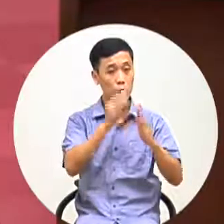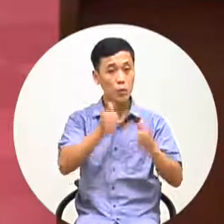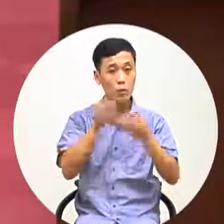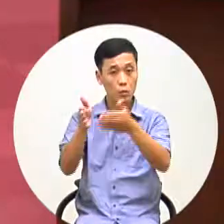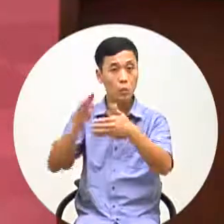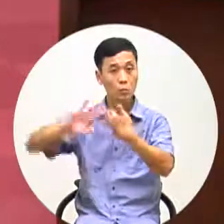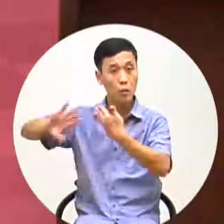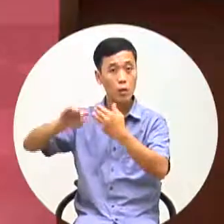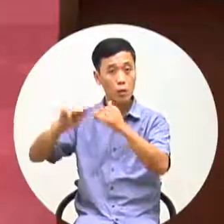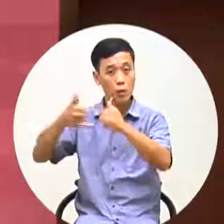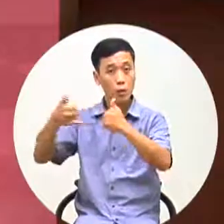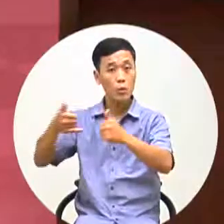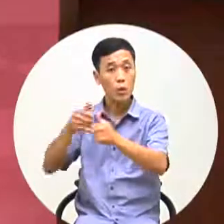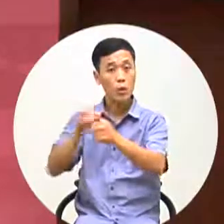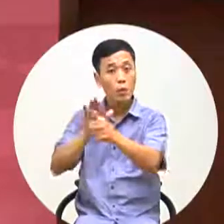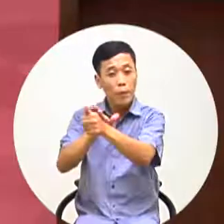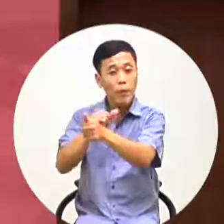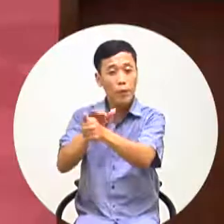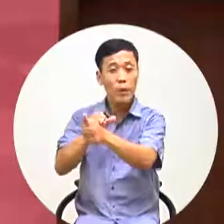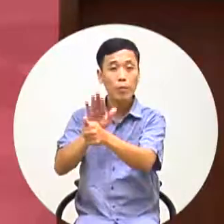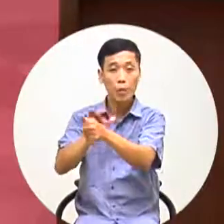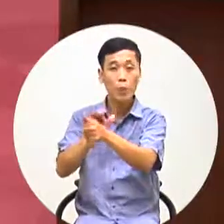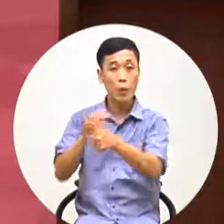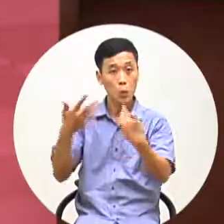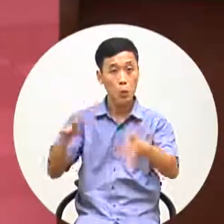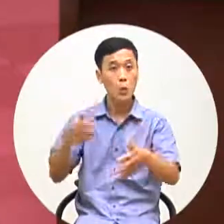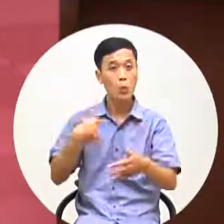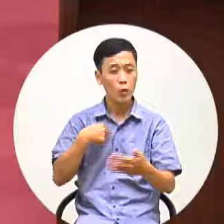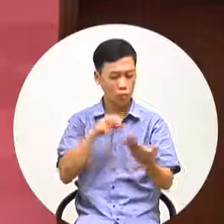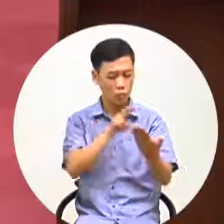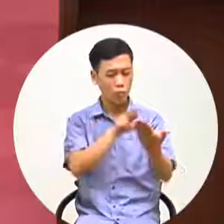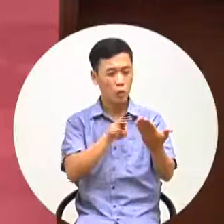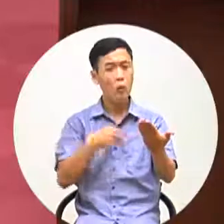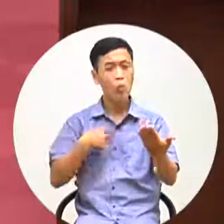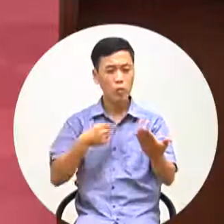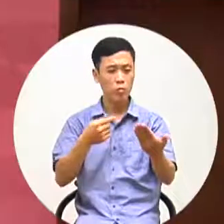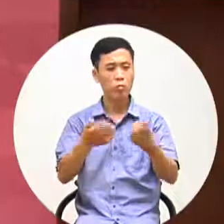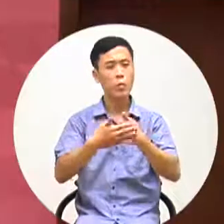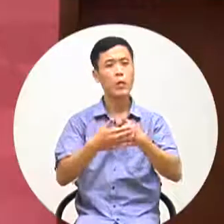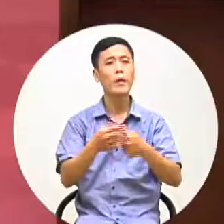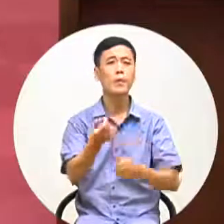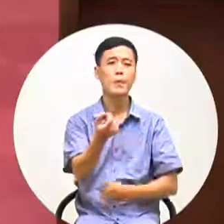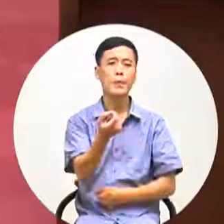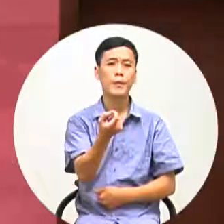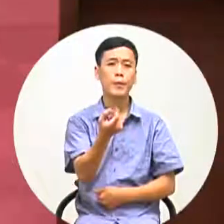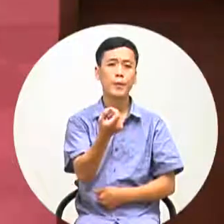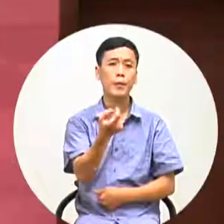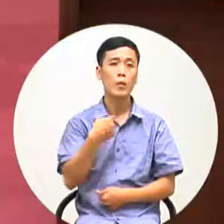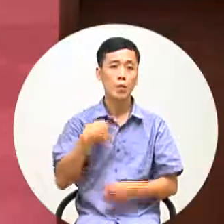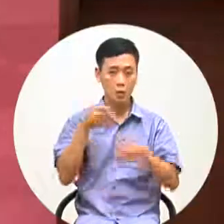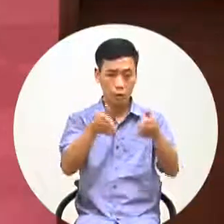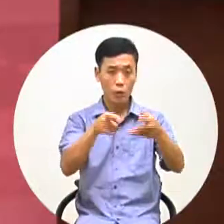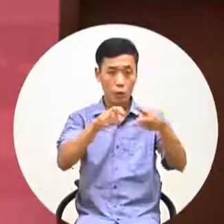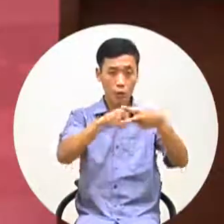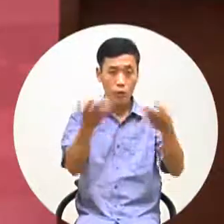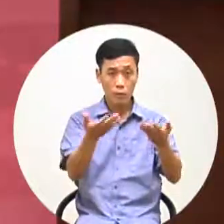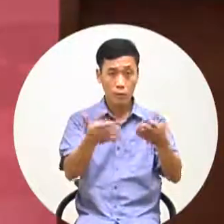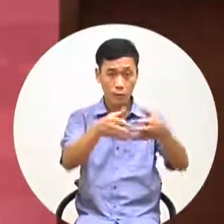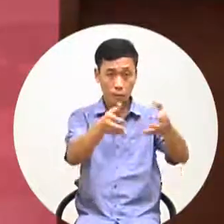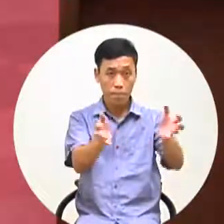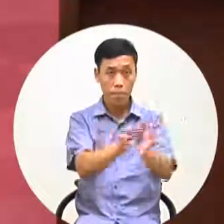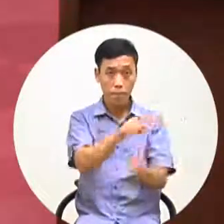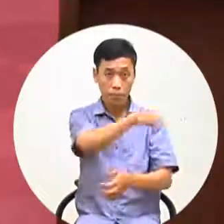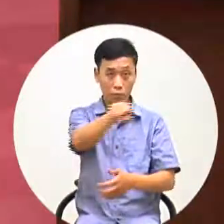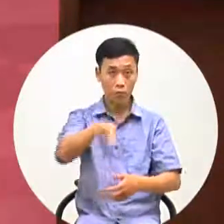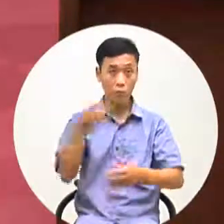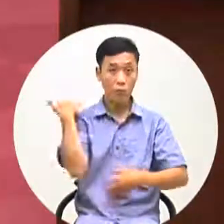协助。我一看一看我的东西都没有，所以我在这个部门，我又再次的把上次会期所